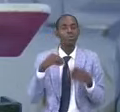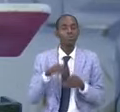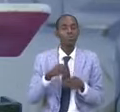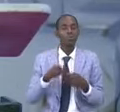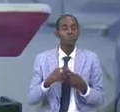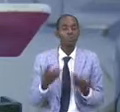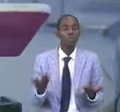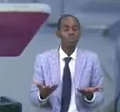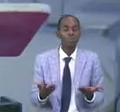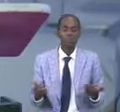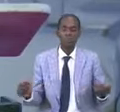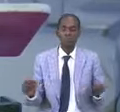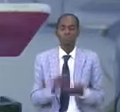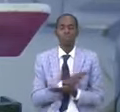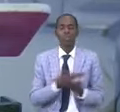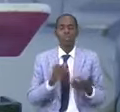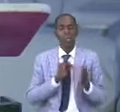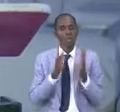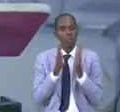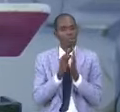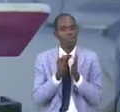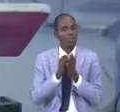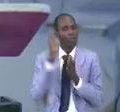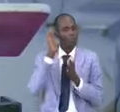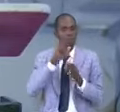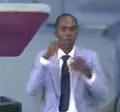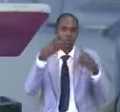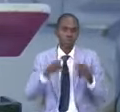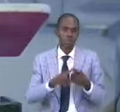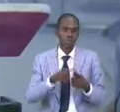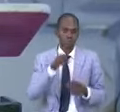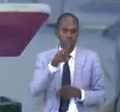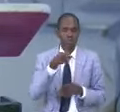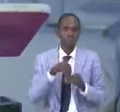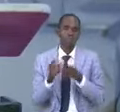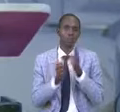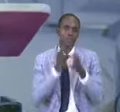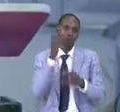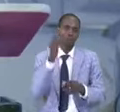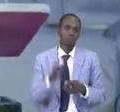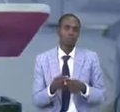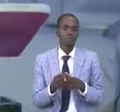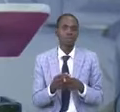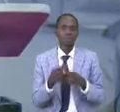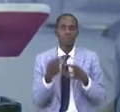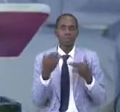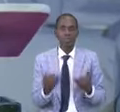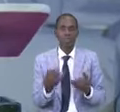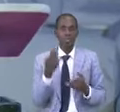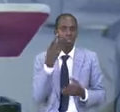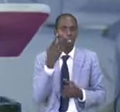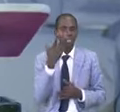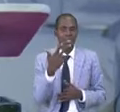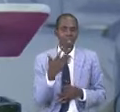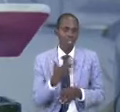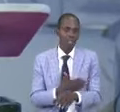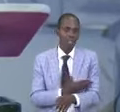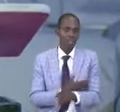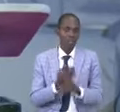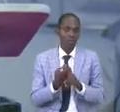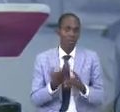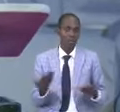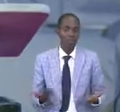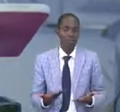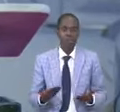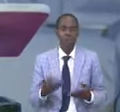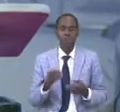damnation je prie que cela ne soit pas toi au nom de Jésus trois éléments rapidement premièrement la tiède